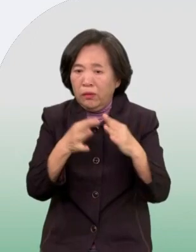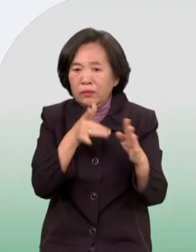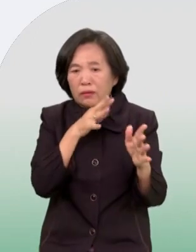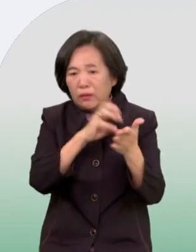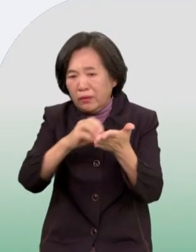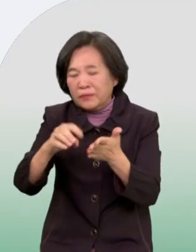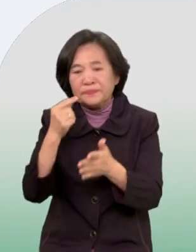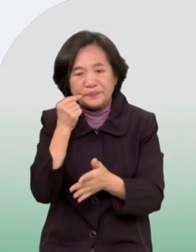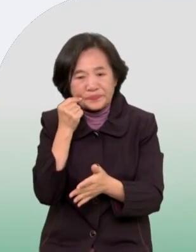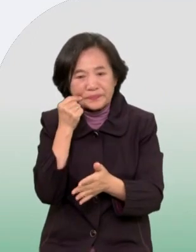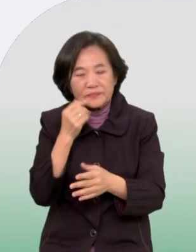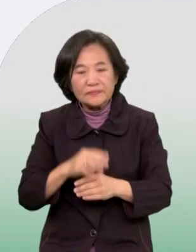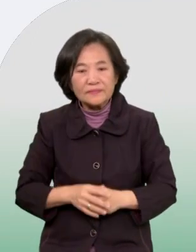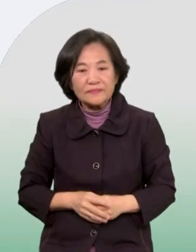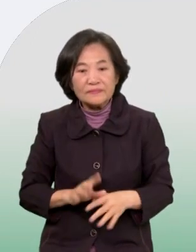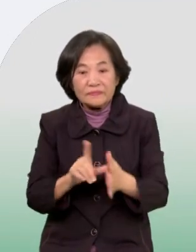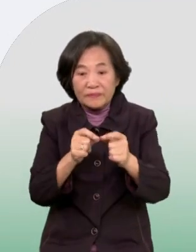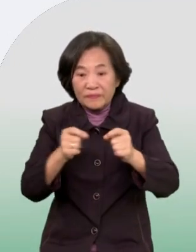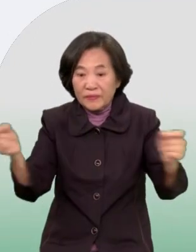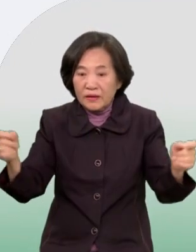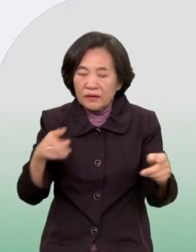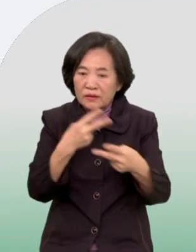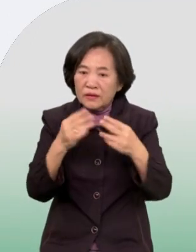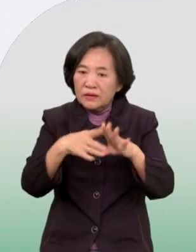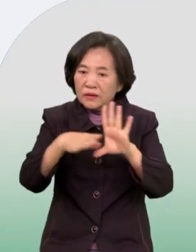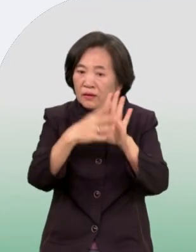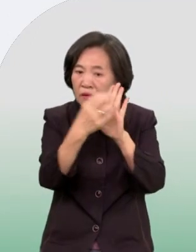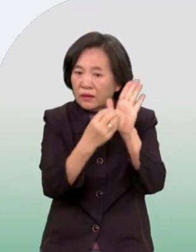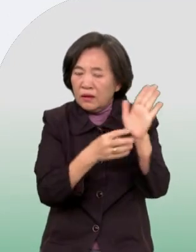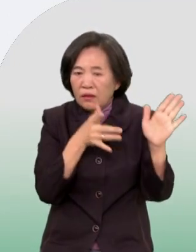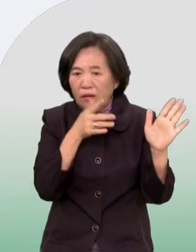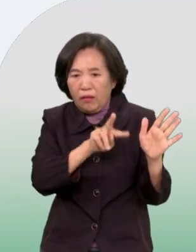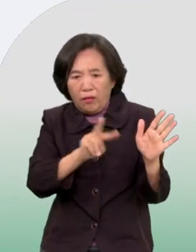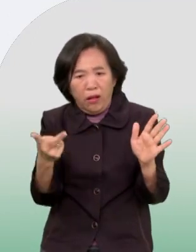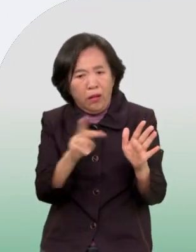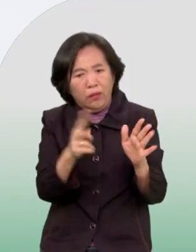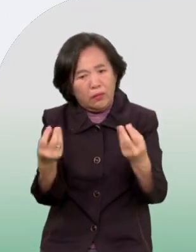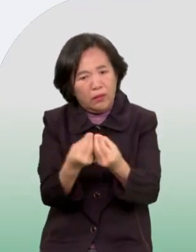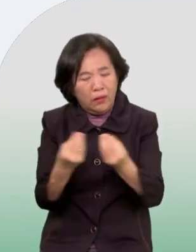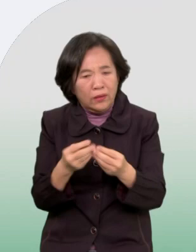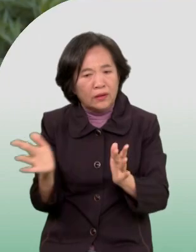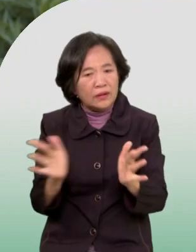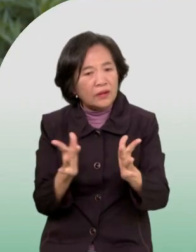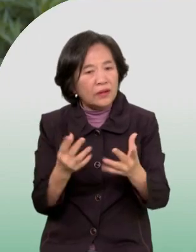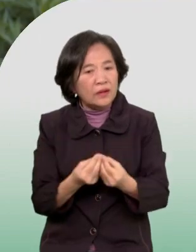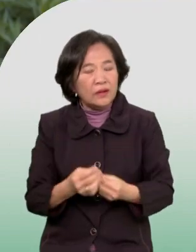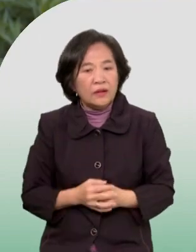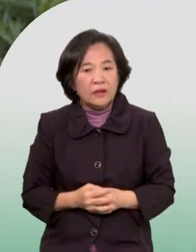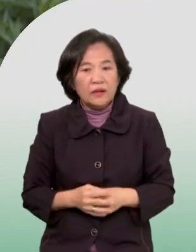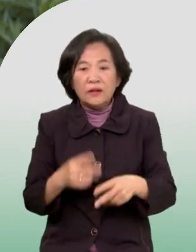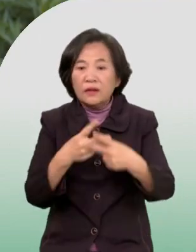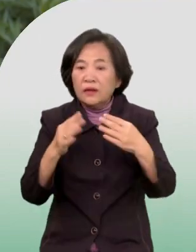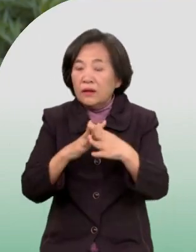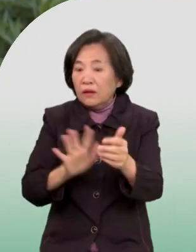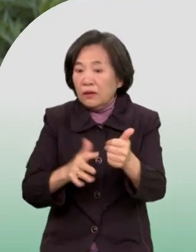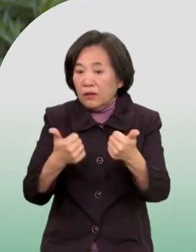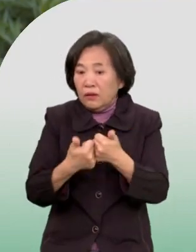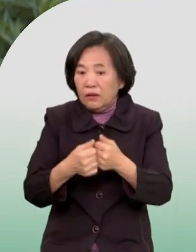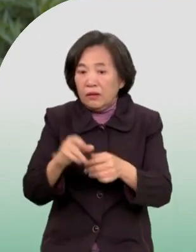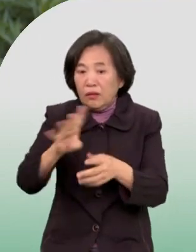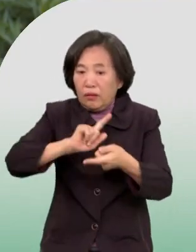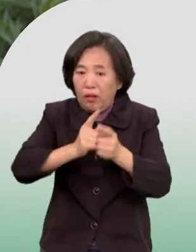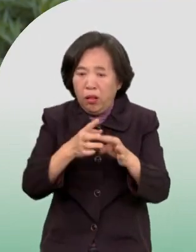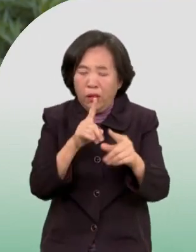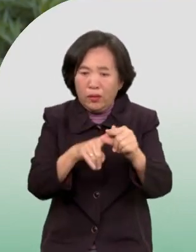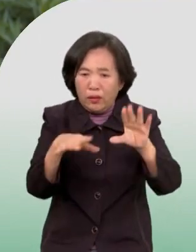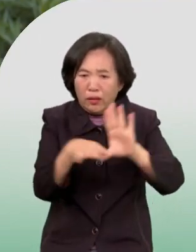词，跟长期推动行业文史跟拼音的政策理念对反呢。 客家话会带头来写按用个